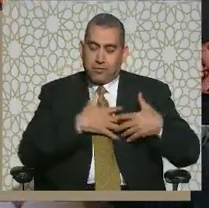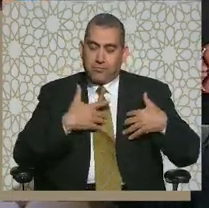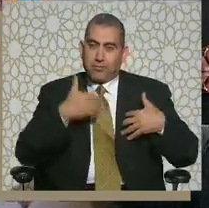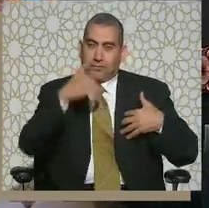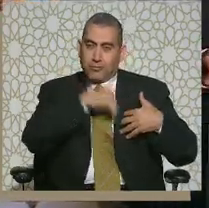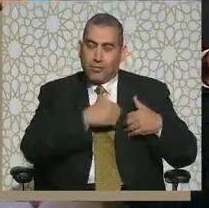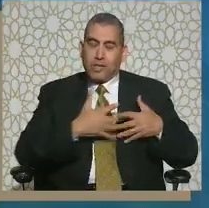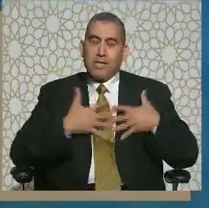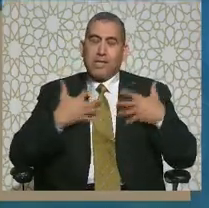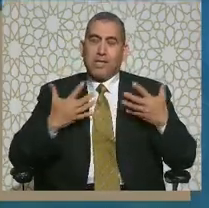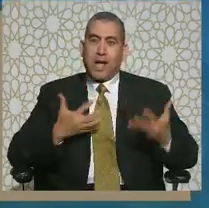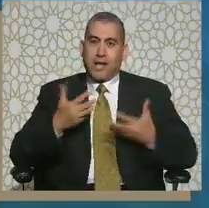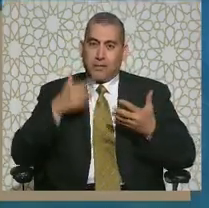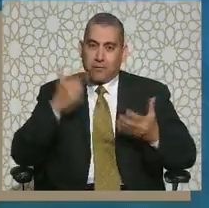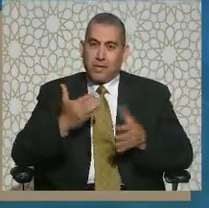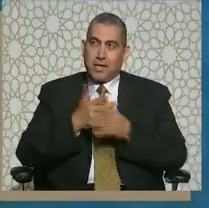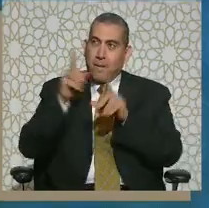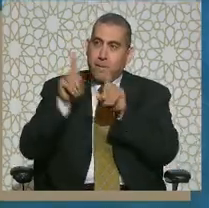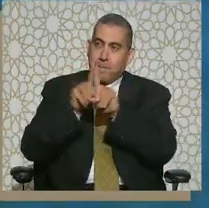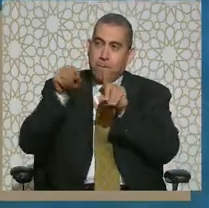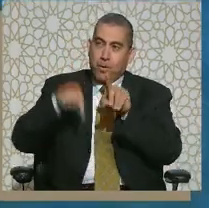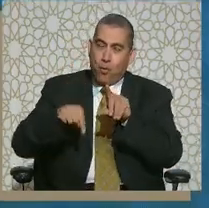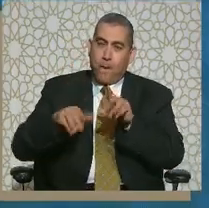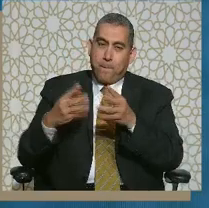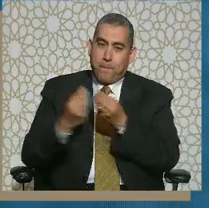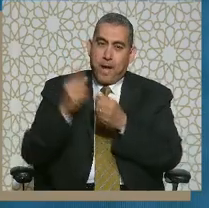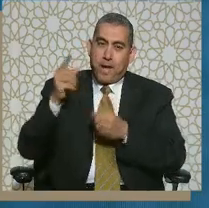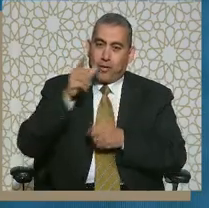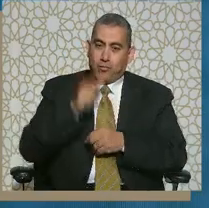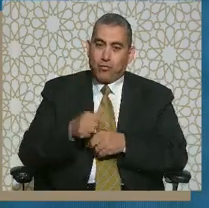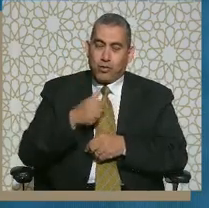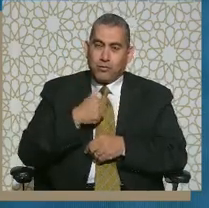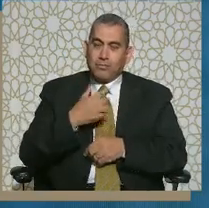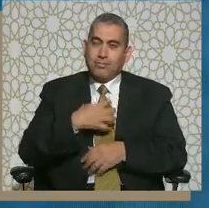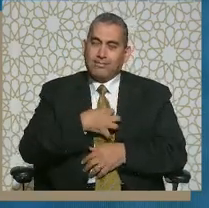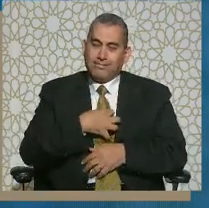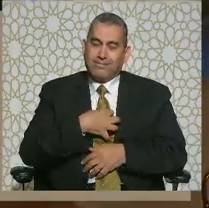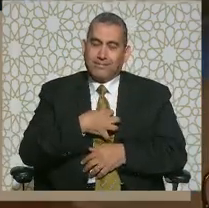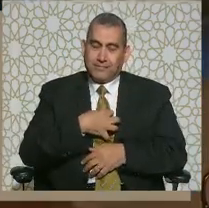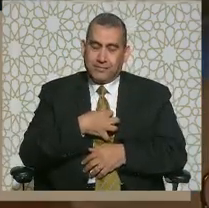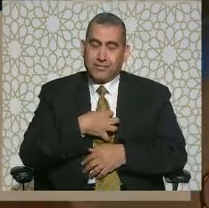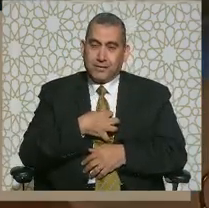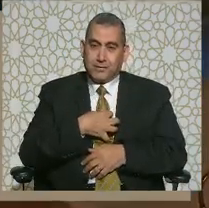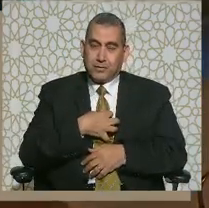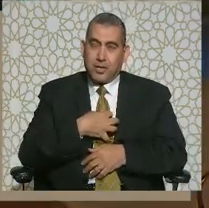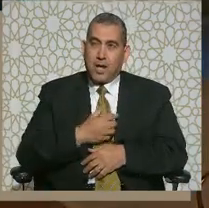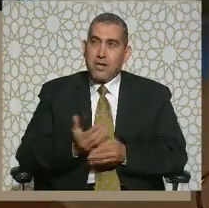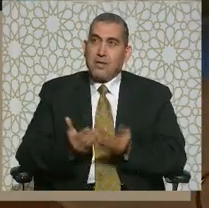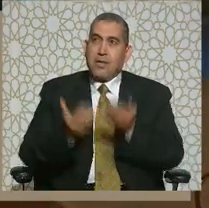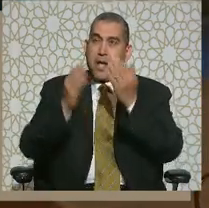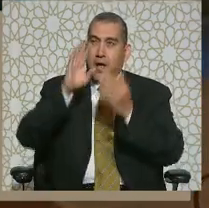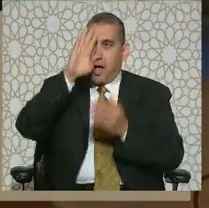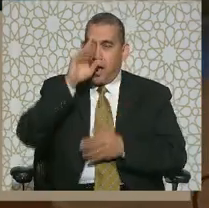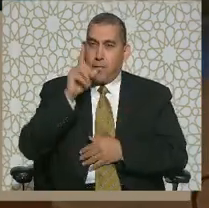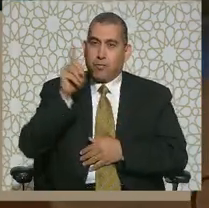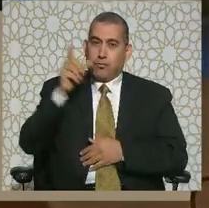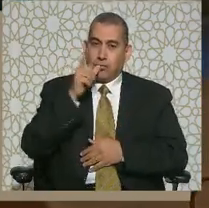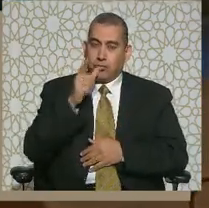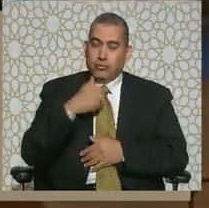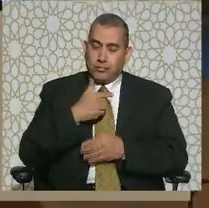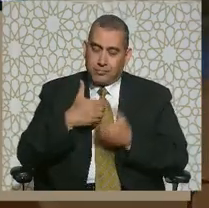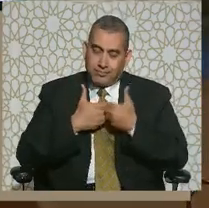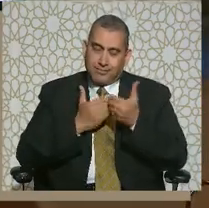سعاده لانك معي الان وان كنت في ضيقي فيا مولاي اخرجني من